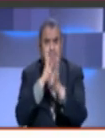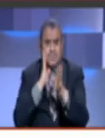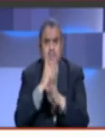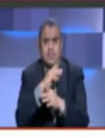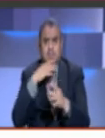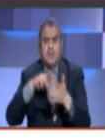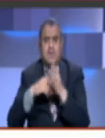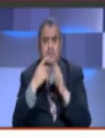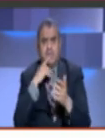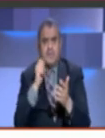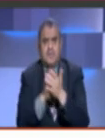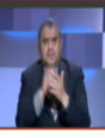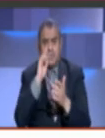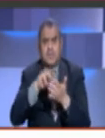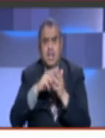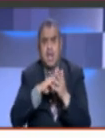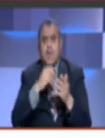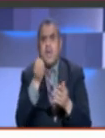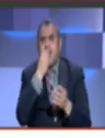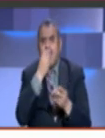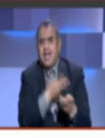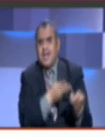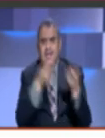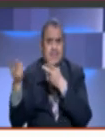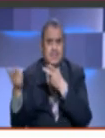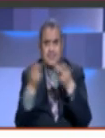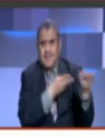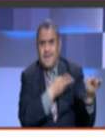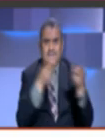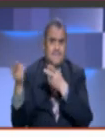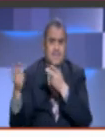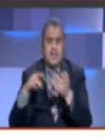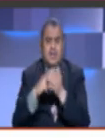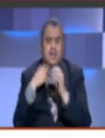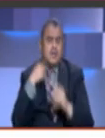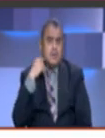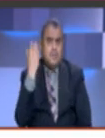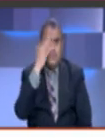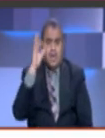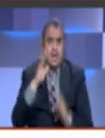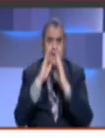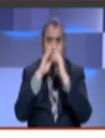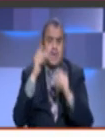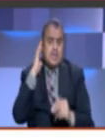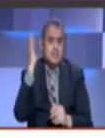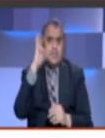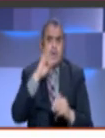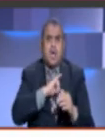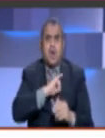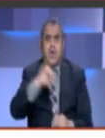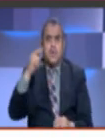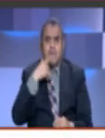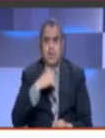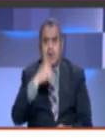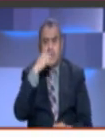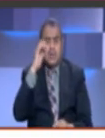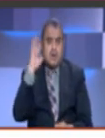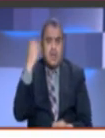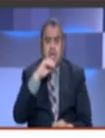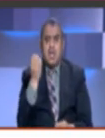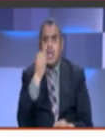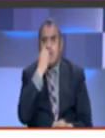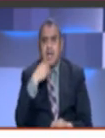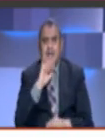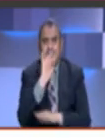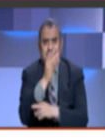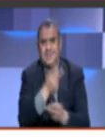لابد من او العزايم يا دكتور للاسف دي صفة موجودة أعتقد في معظم الدول في عالمنا العربي، يعني مسألة